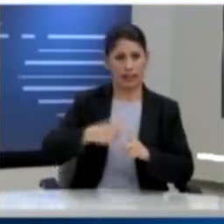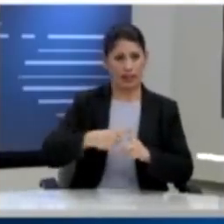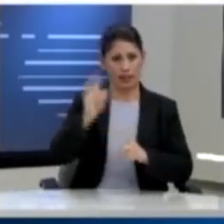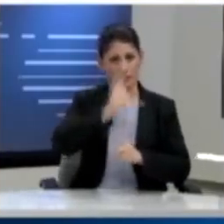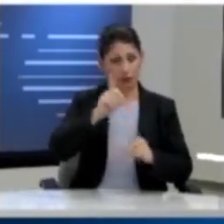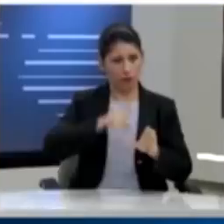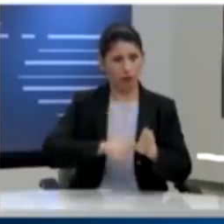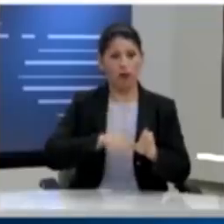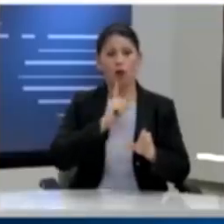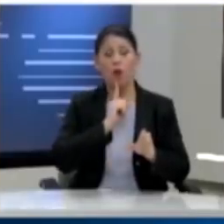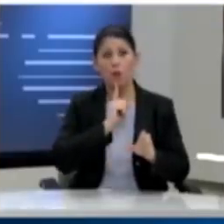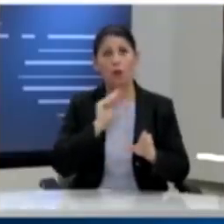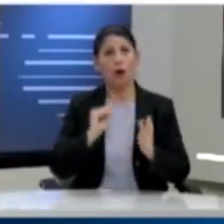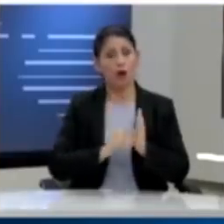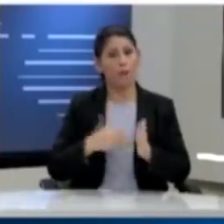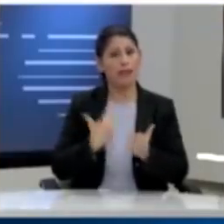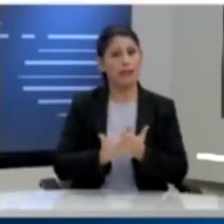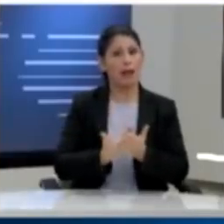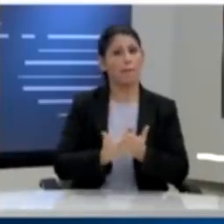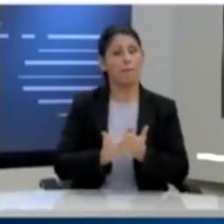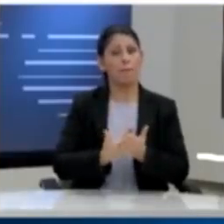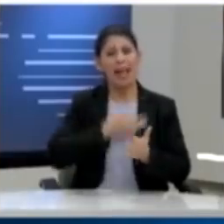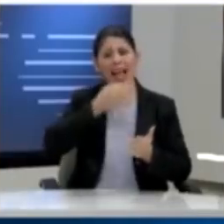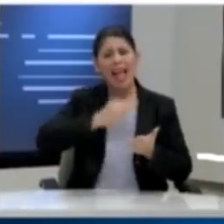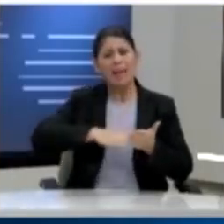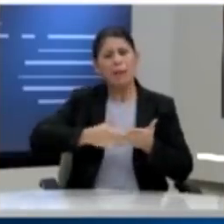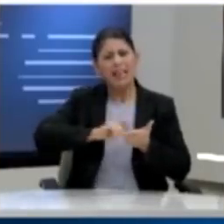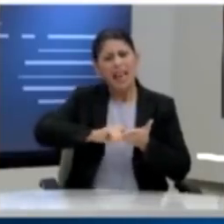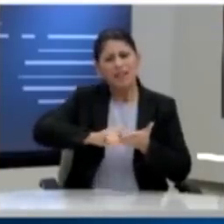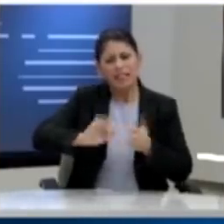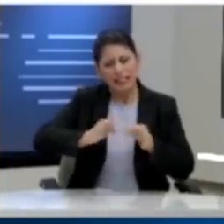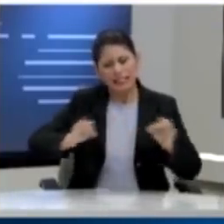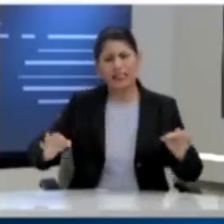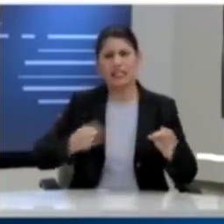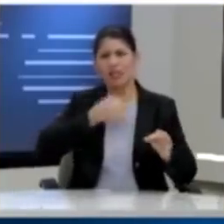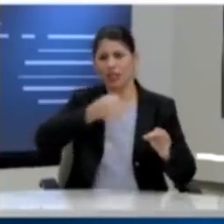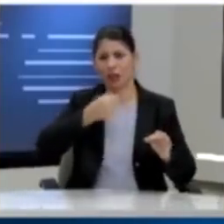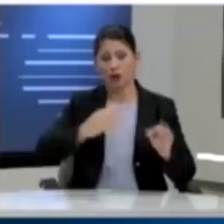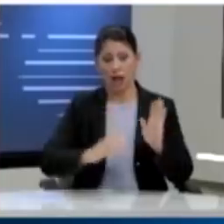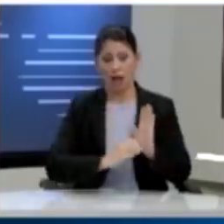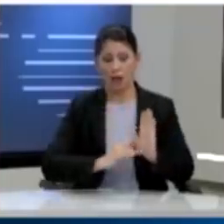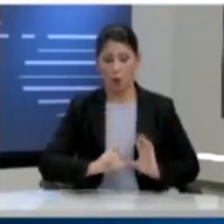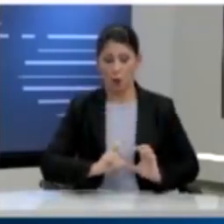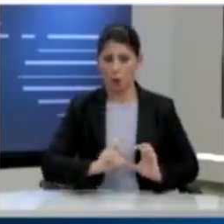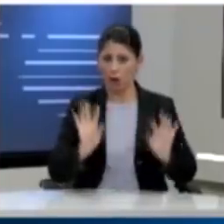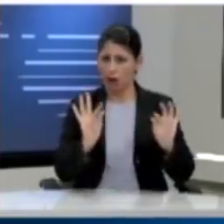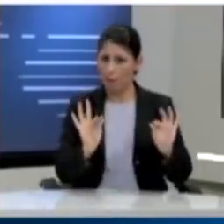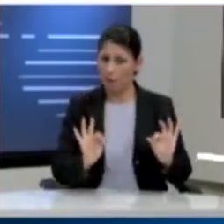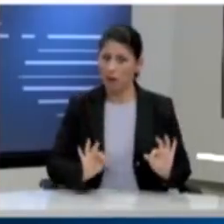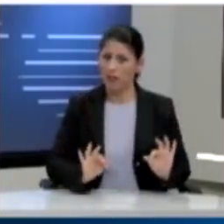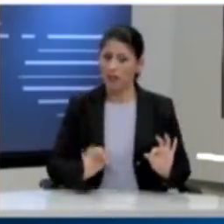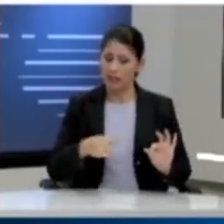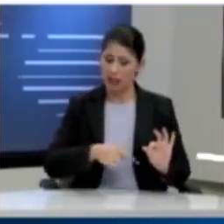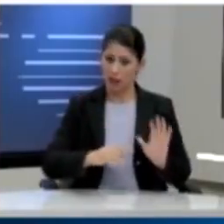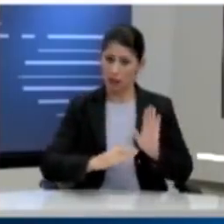Ένωση, όπως επίσης και της ερμηνευτικής δήλωσης του άρθρου 80 που ρυθμίζει και μάλιστα